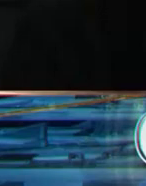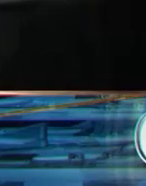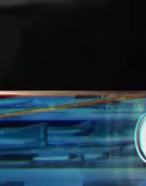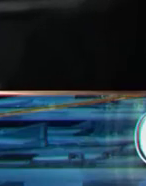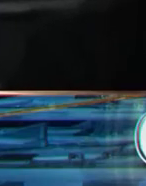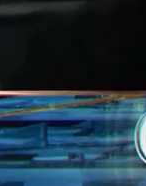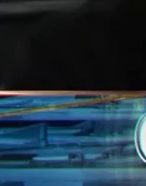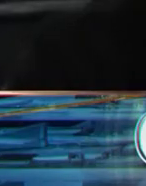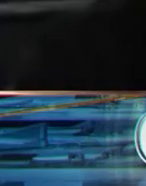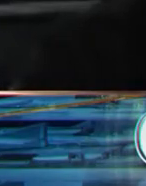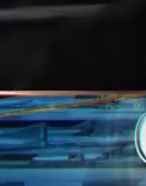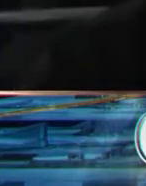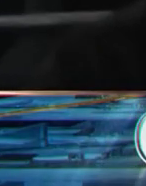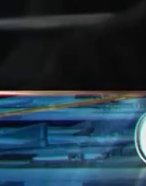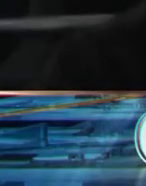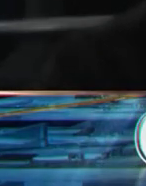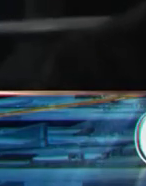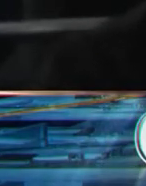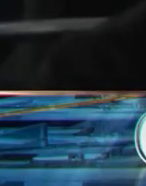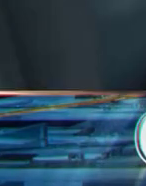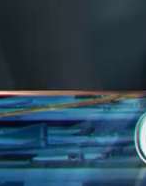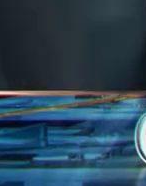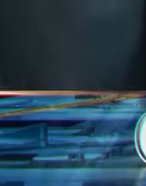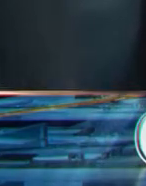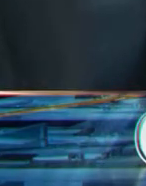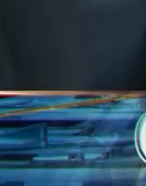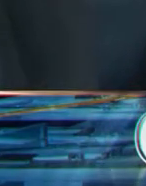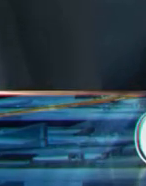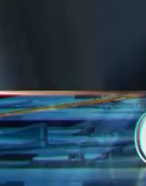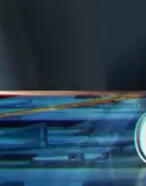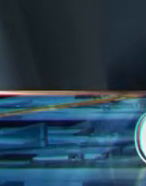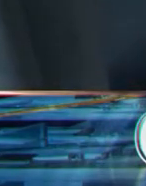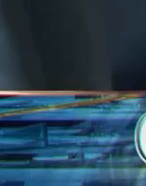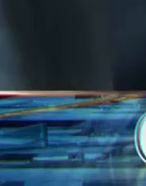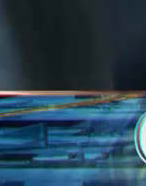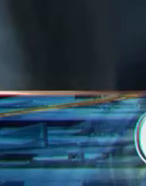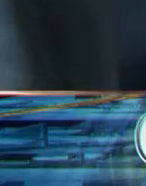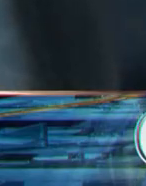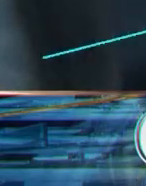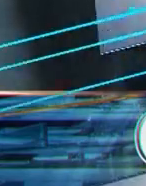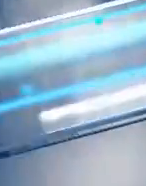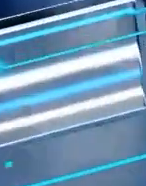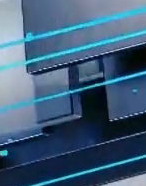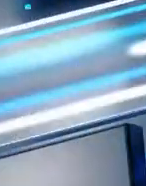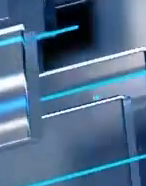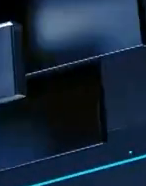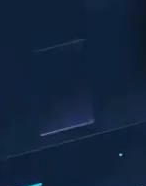Кошелек, кошелек. Какой еще кошелек? 38 карманных краж выявили полицейские в Талдыкургане.